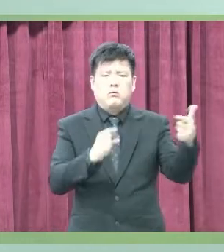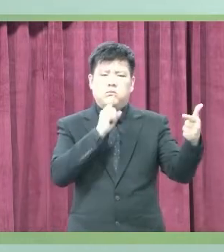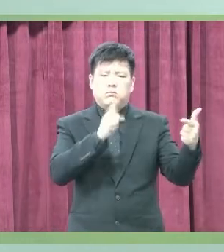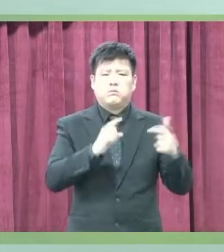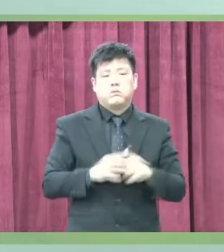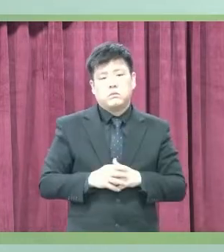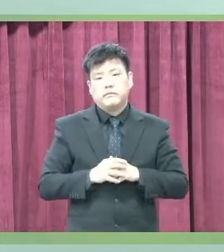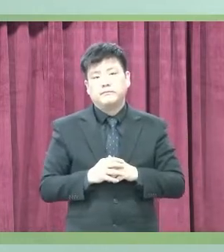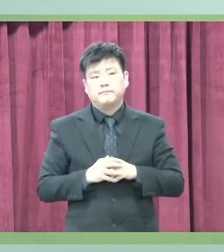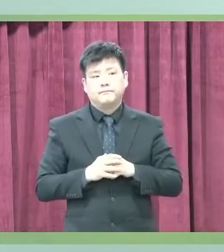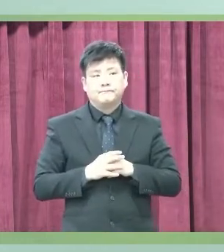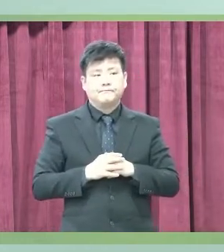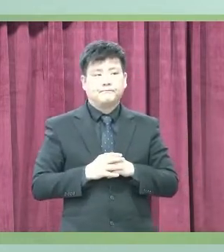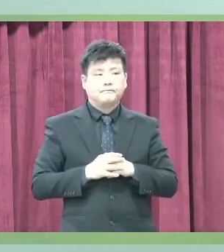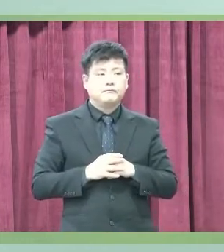있습니다.